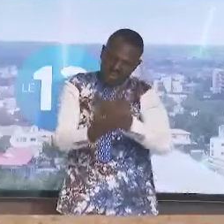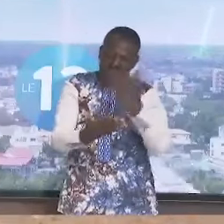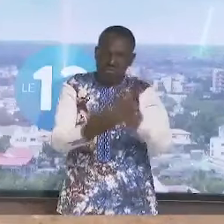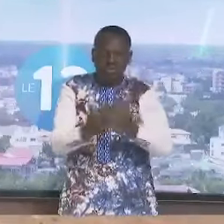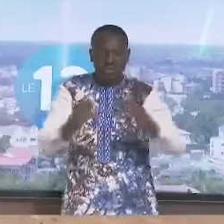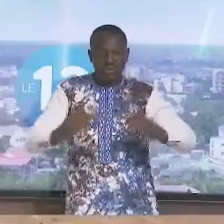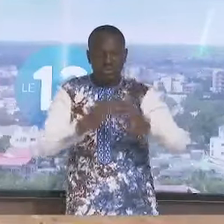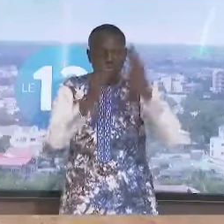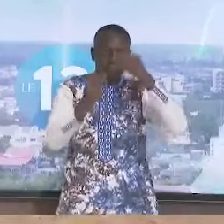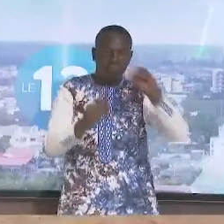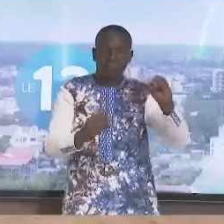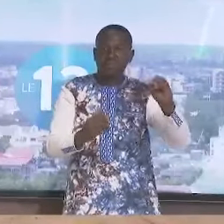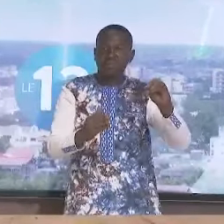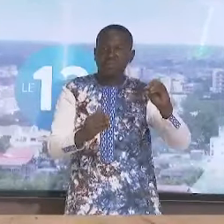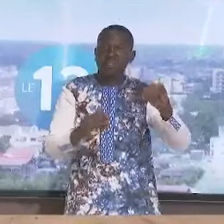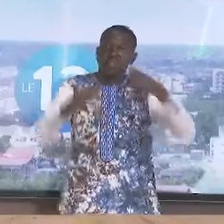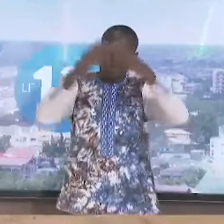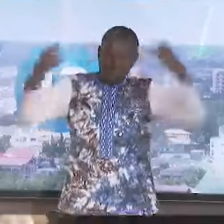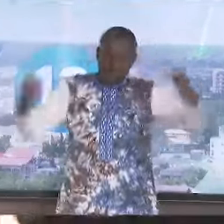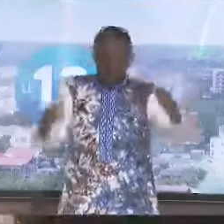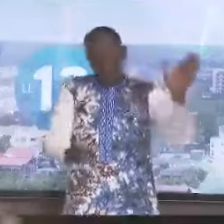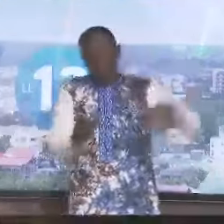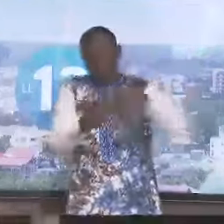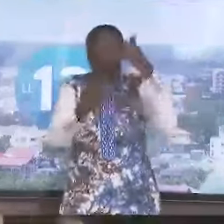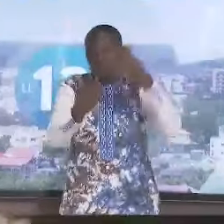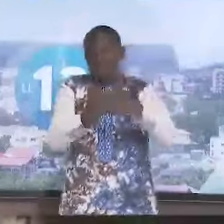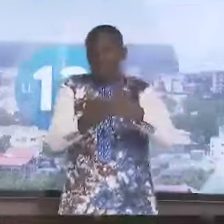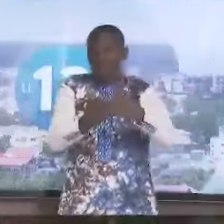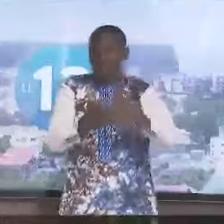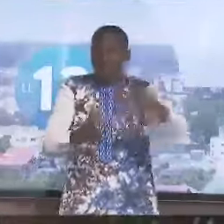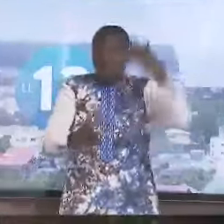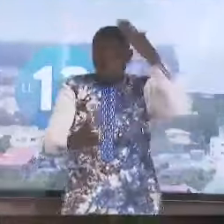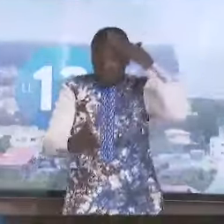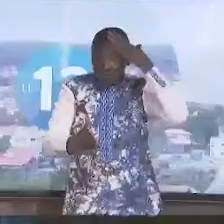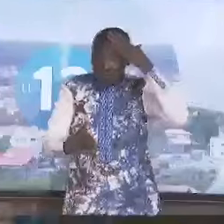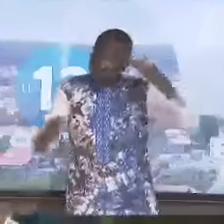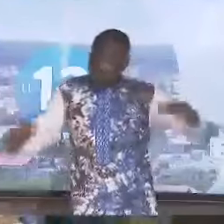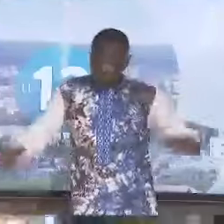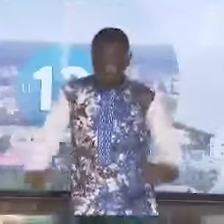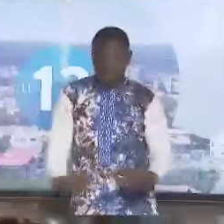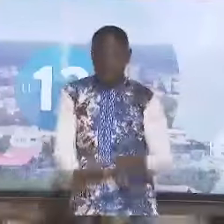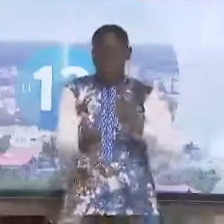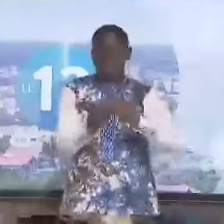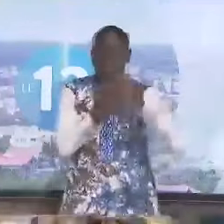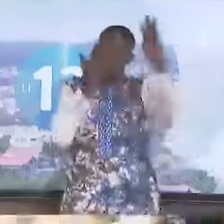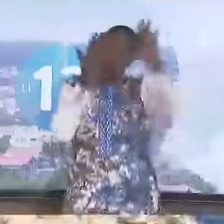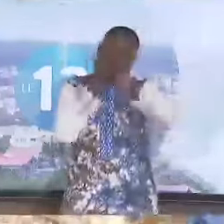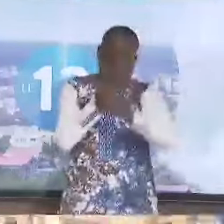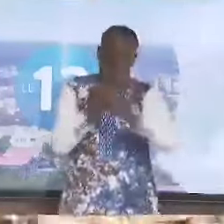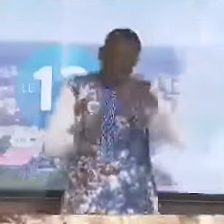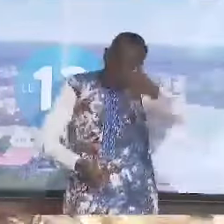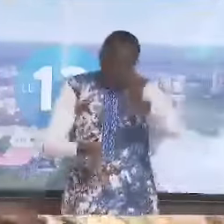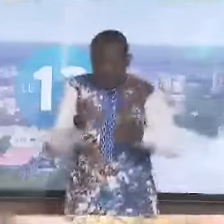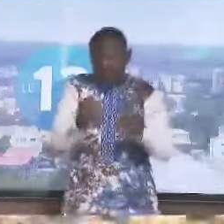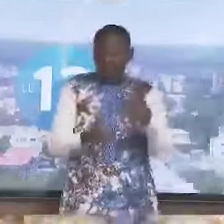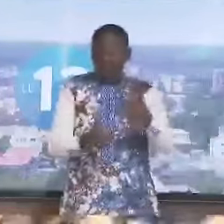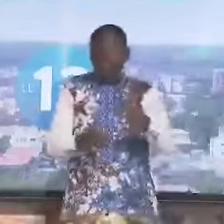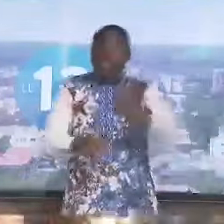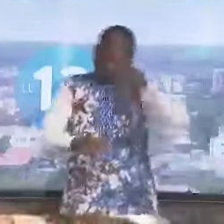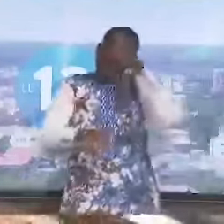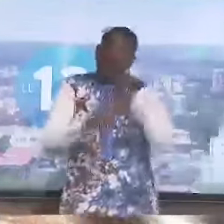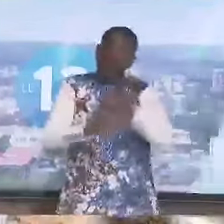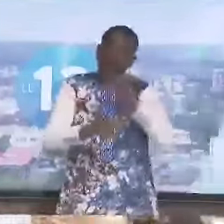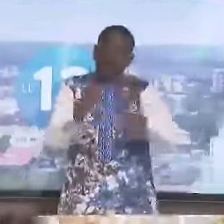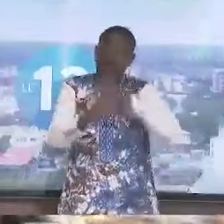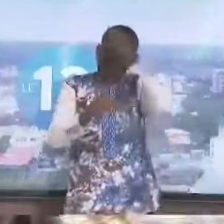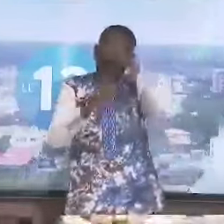Ouagadougou. Ce bac au centre de Kliwendo n'a plus connu de mouvement depuis décembre selon les gestionnaires. Difficile situation